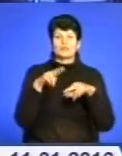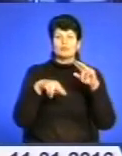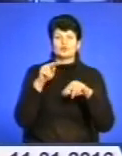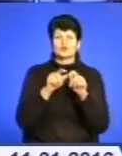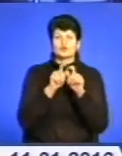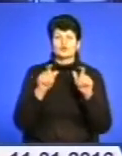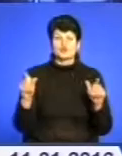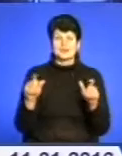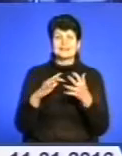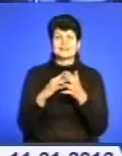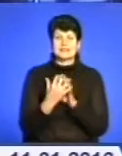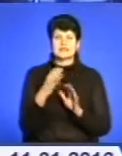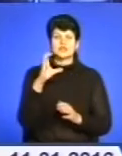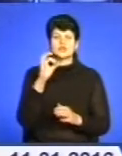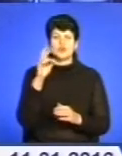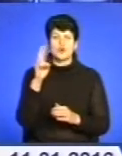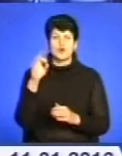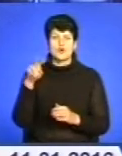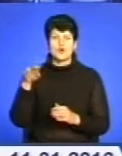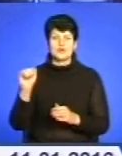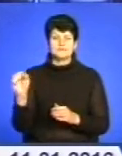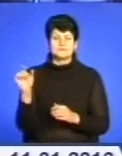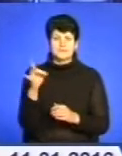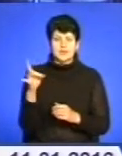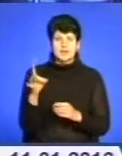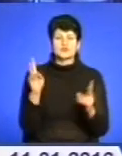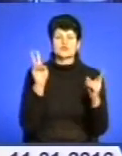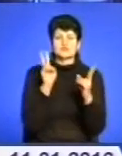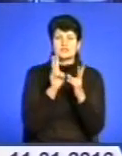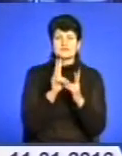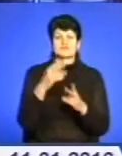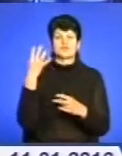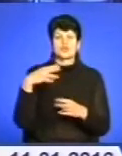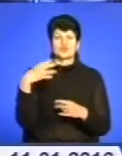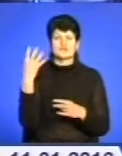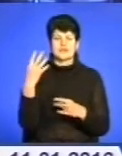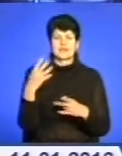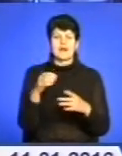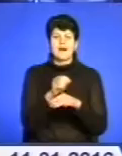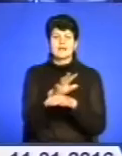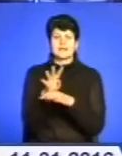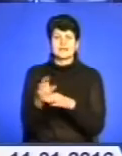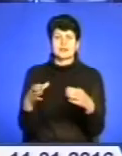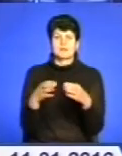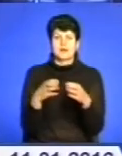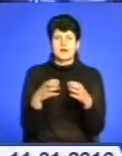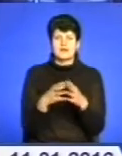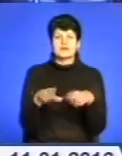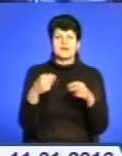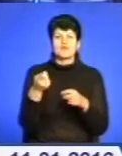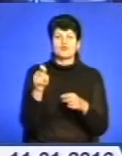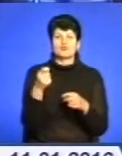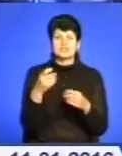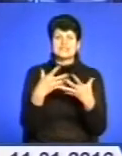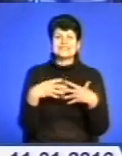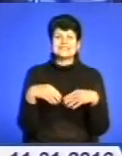Соколів. Зустрівся з військовослужбовцями 44-ї окремої артилерійської бригади. Вручив державні нагороди і ключі від квартир сім'ям військовослужбовців,